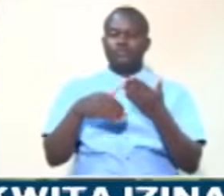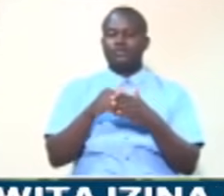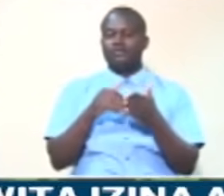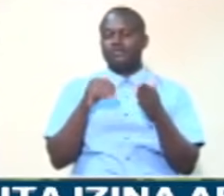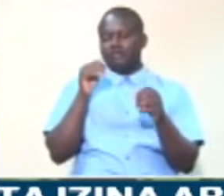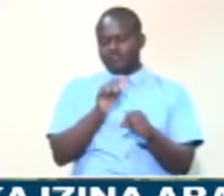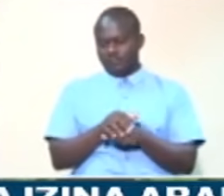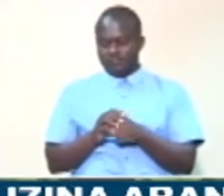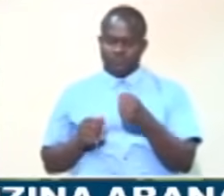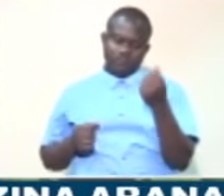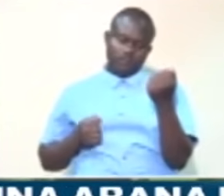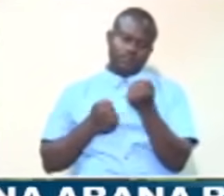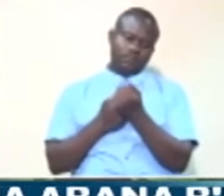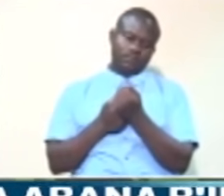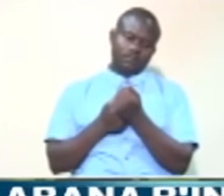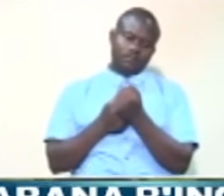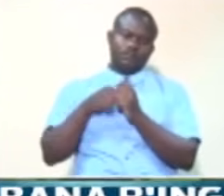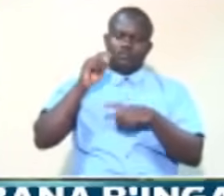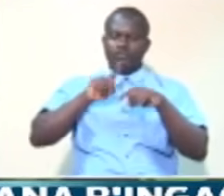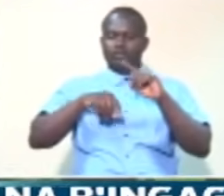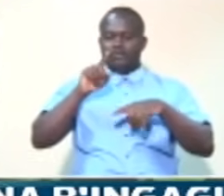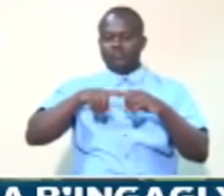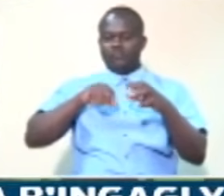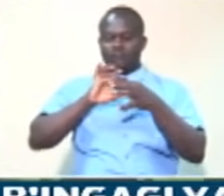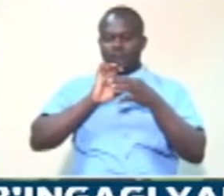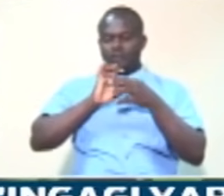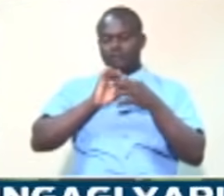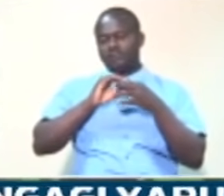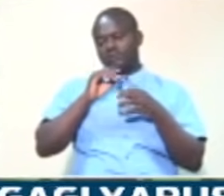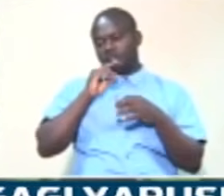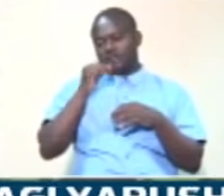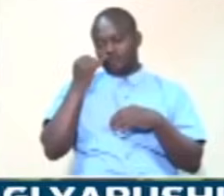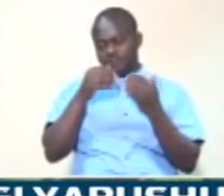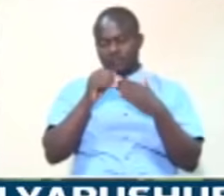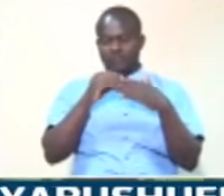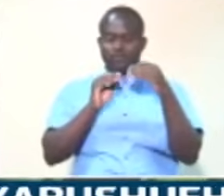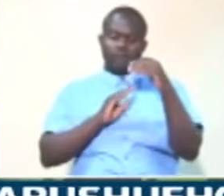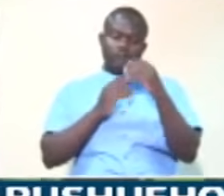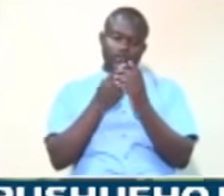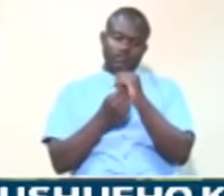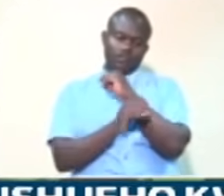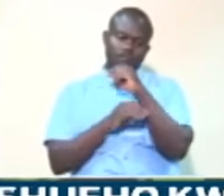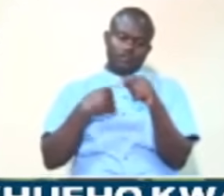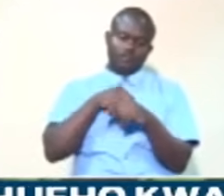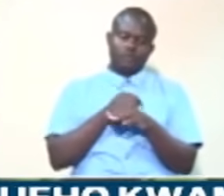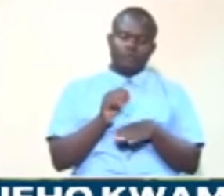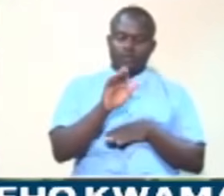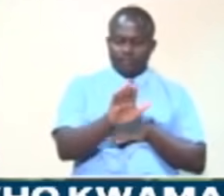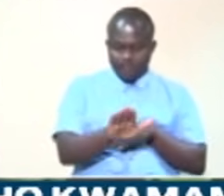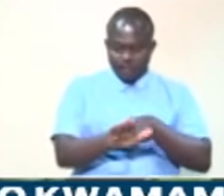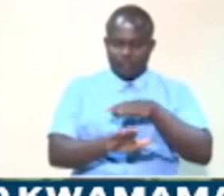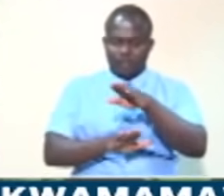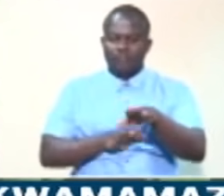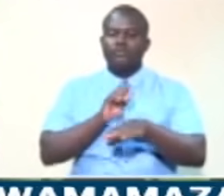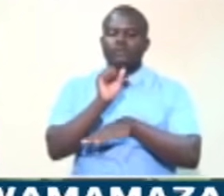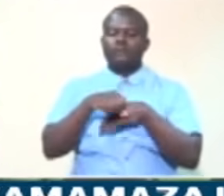gusasirwa. Nicyo navuga ngo political diplomacy. Rero niba abayobozi bakuru b'ibihugu byacu barateye intambwe yo